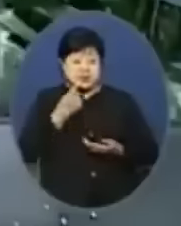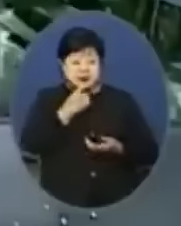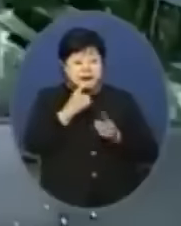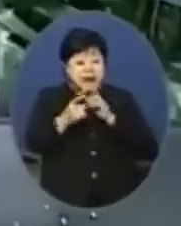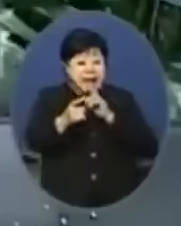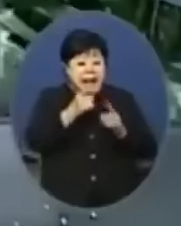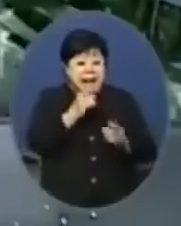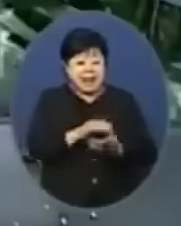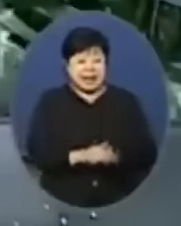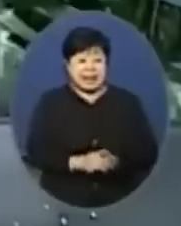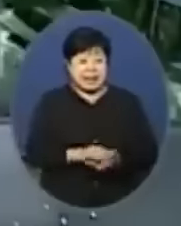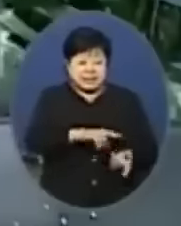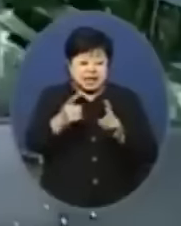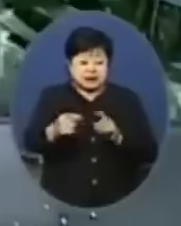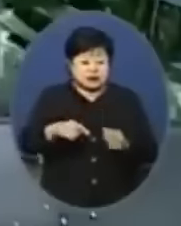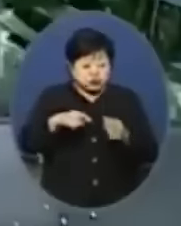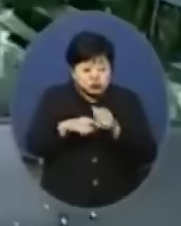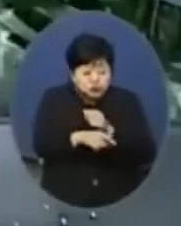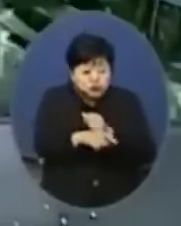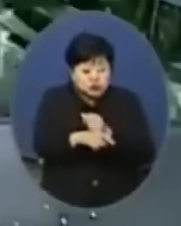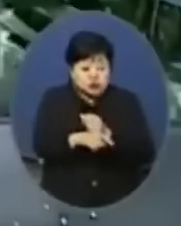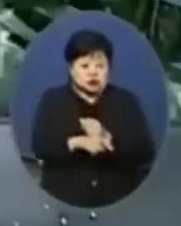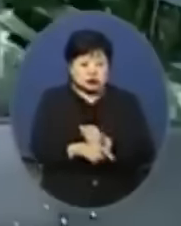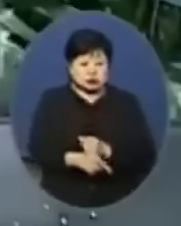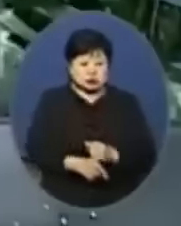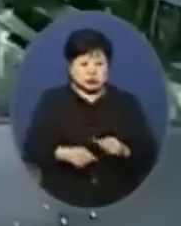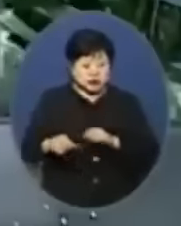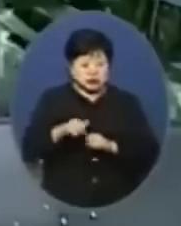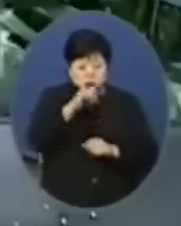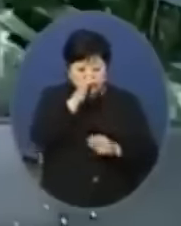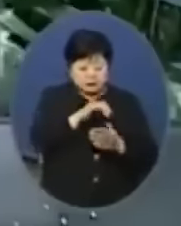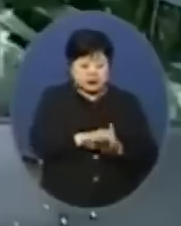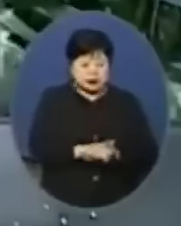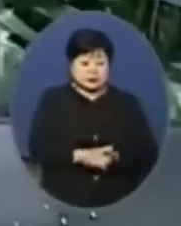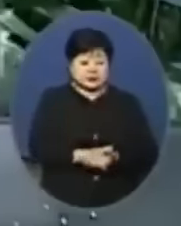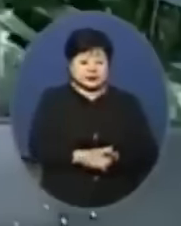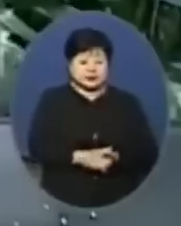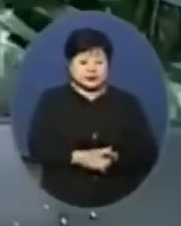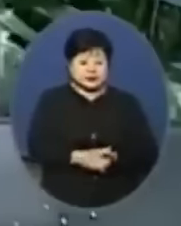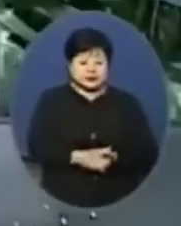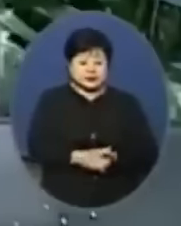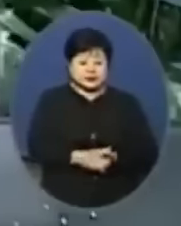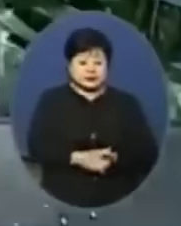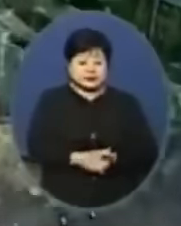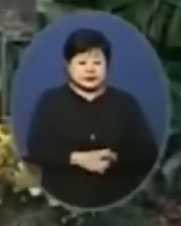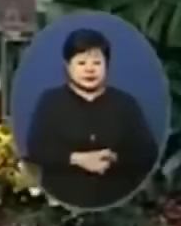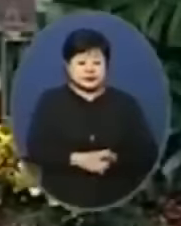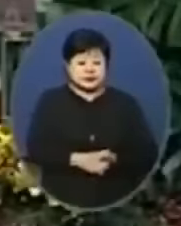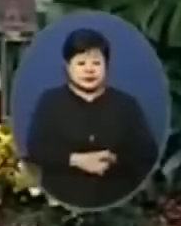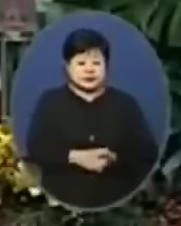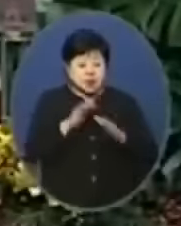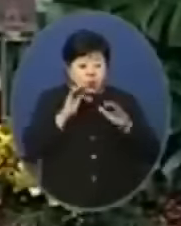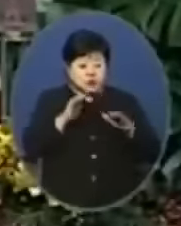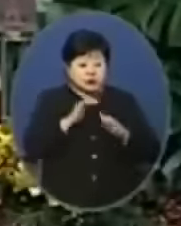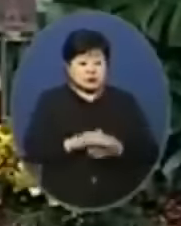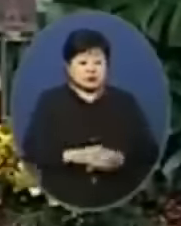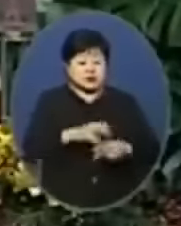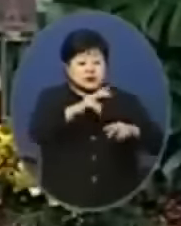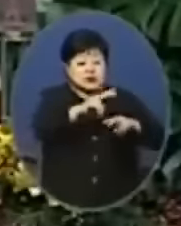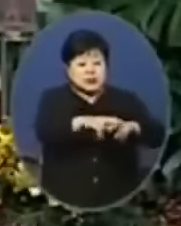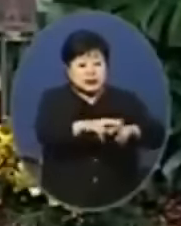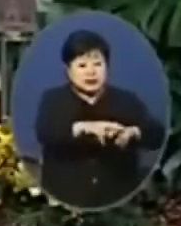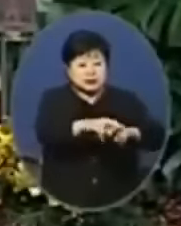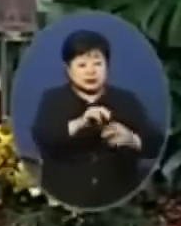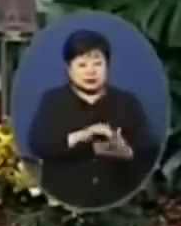말이 살리고 죽이는 역사를 베풀도록 주님께서 은혜를 베풀어 주시는 것입니다. 오늘도 이 자리에서